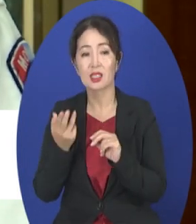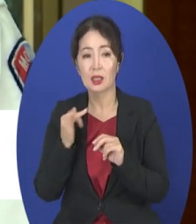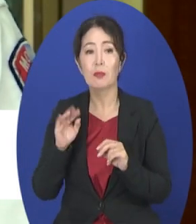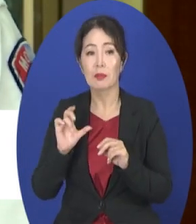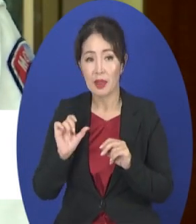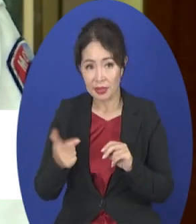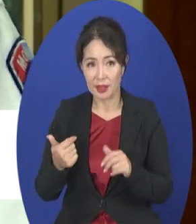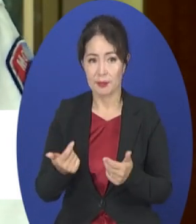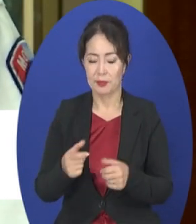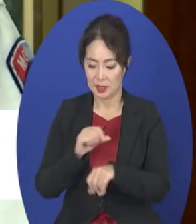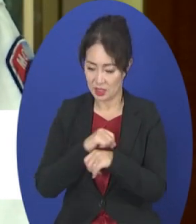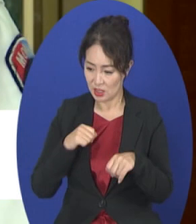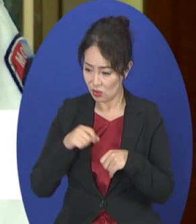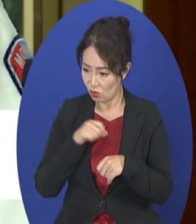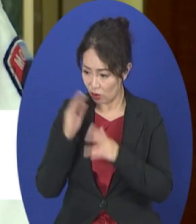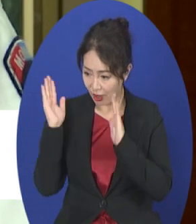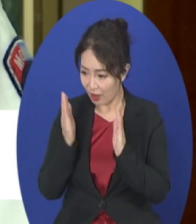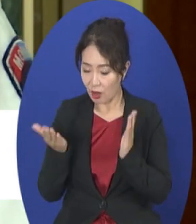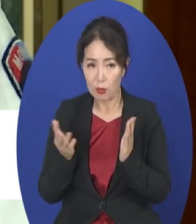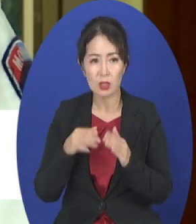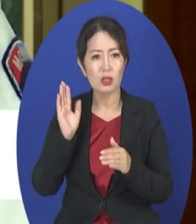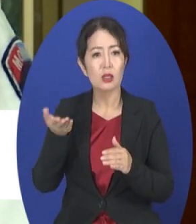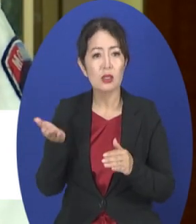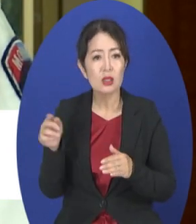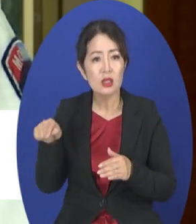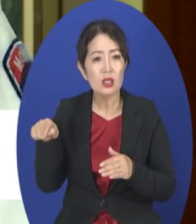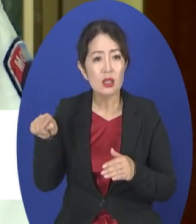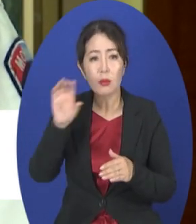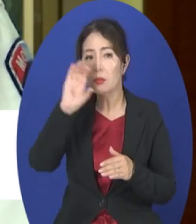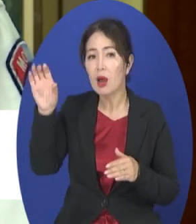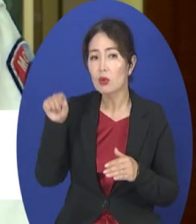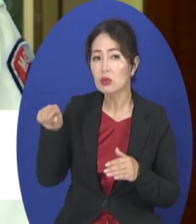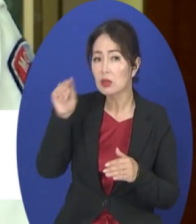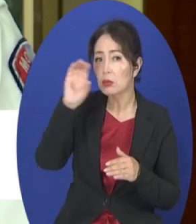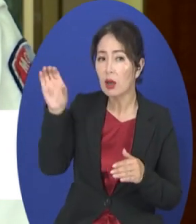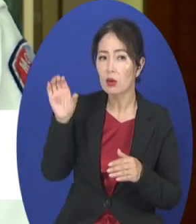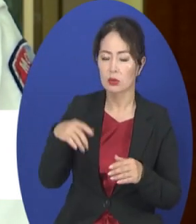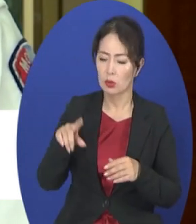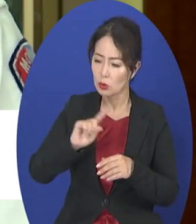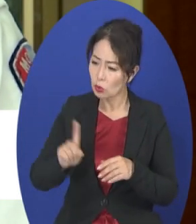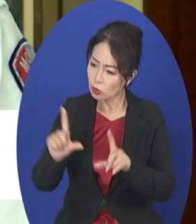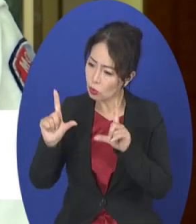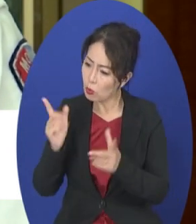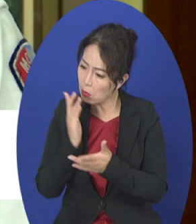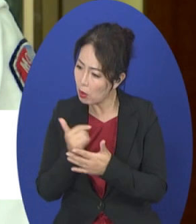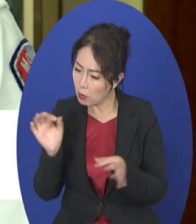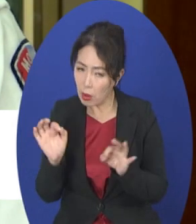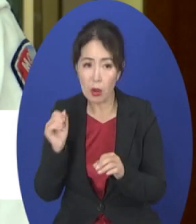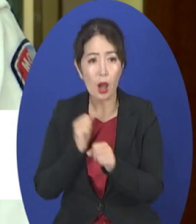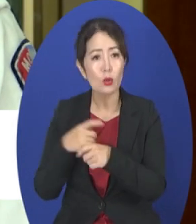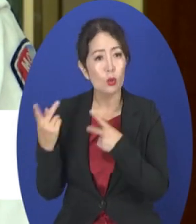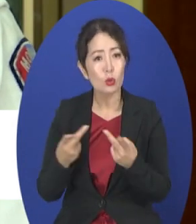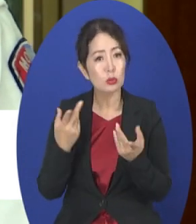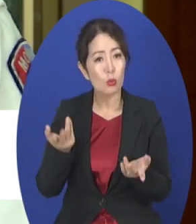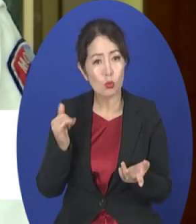За иргэдэд анхааруулхад бол одоо тухайн байгууллагыг одоо тухай тусгай зөвшөөрөл байна уугүй юу? Тим үйл чиглэлээр үйл